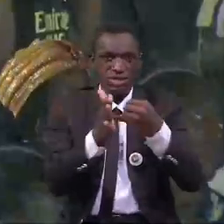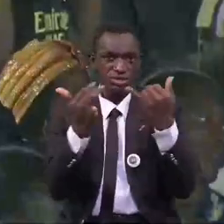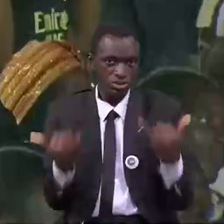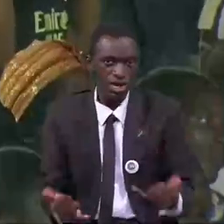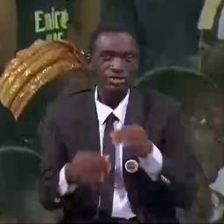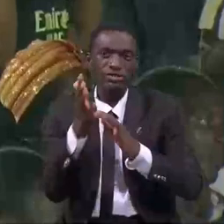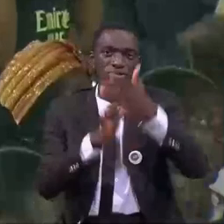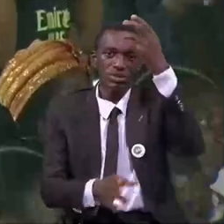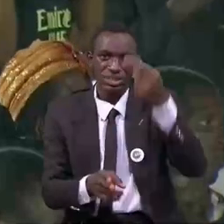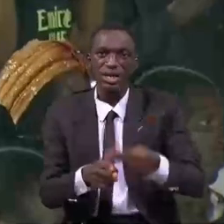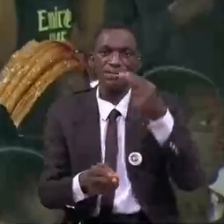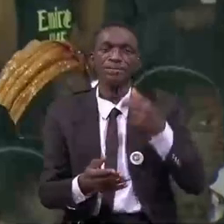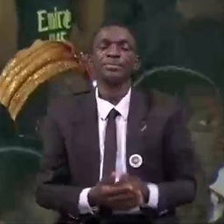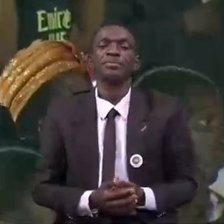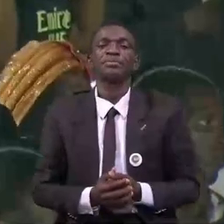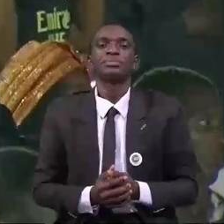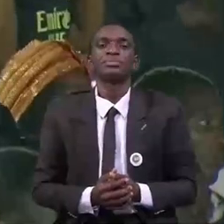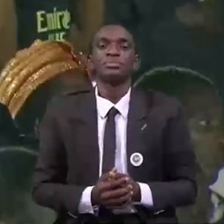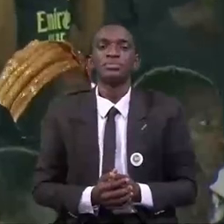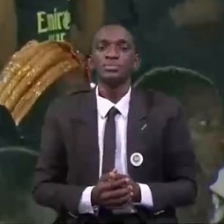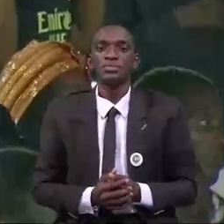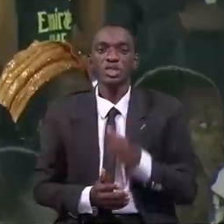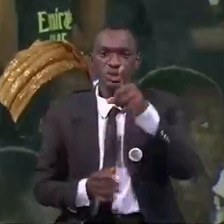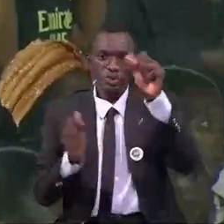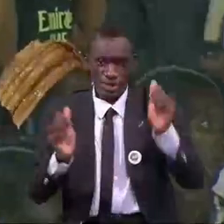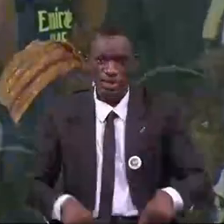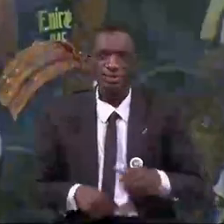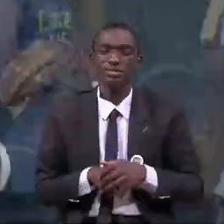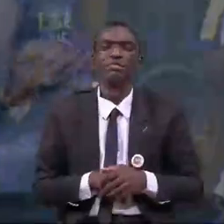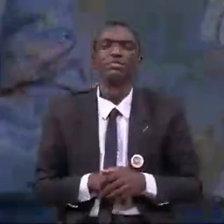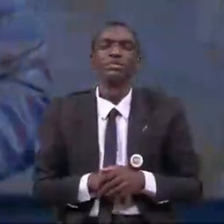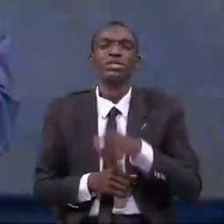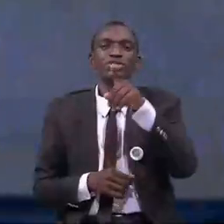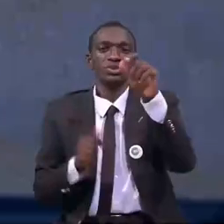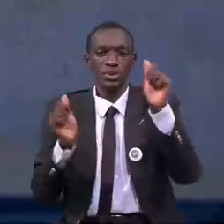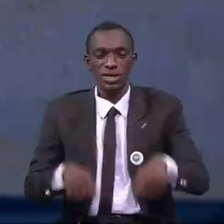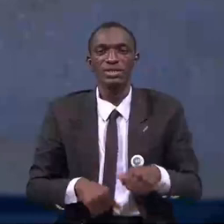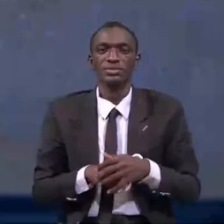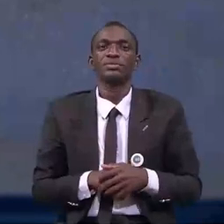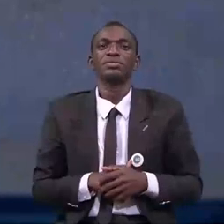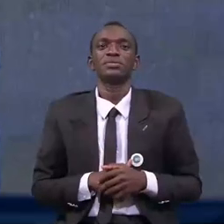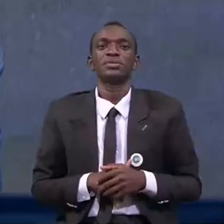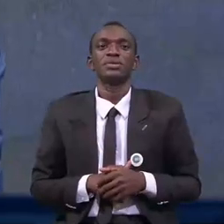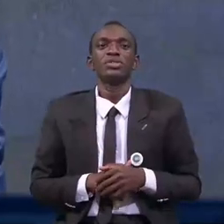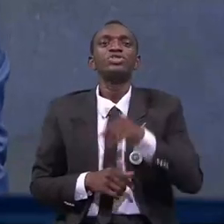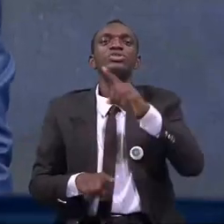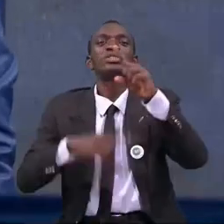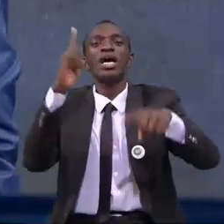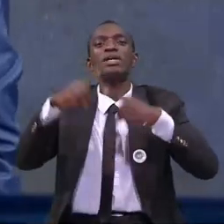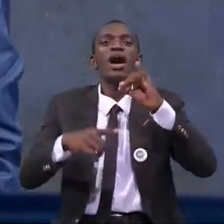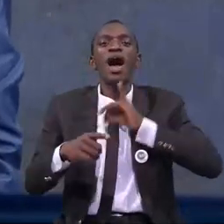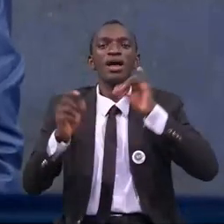supprimé ce soir au nom de Jésus vous pouvez vous pouvez je